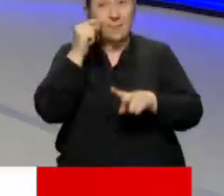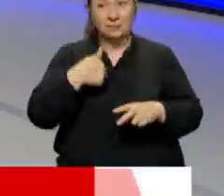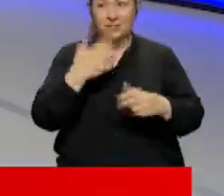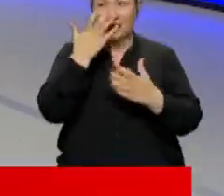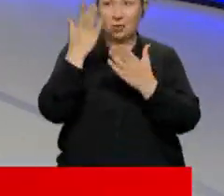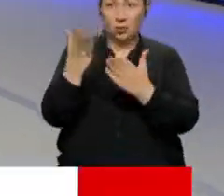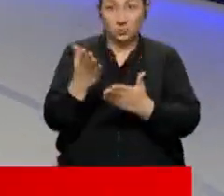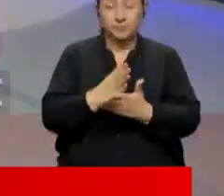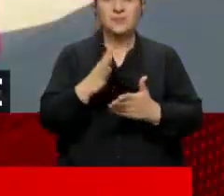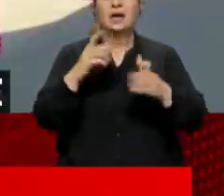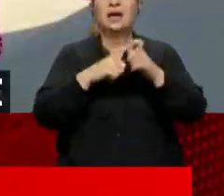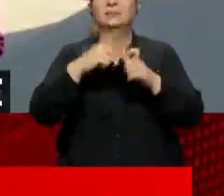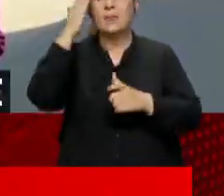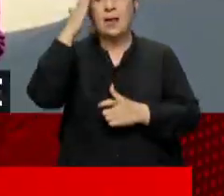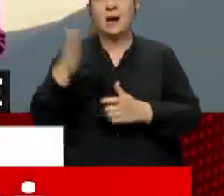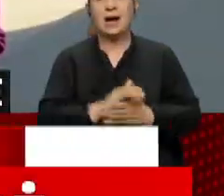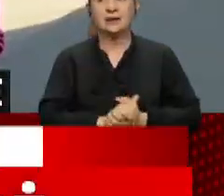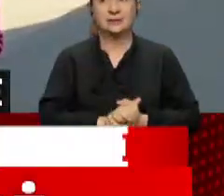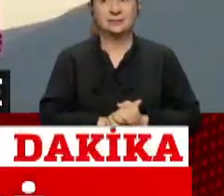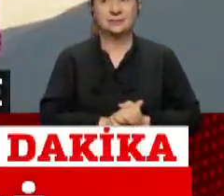bekliyorlar. Gamze merhaba.